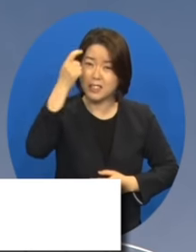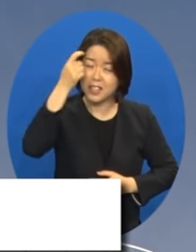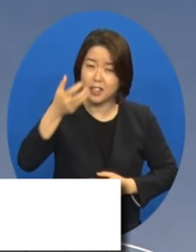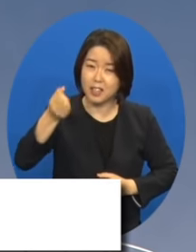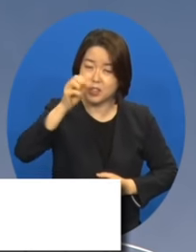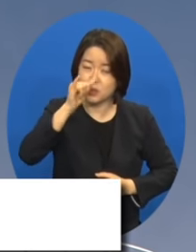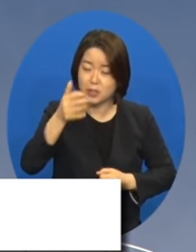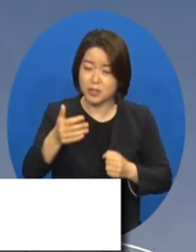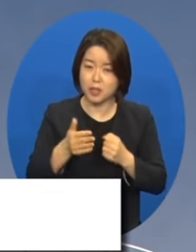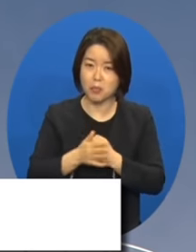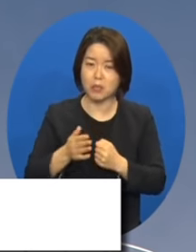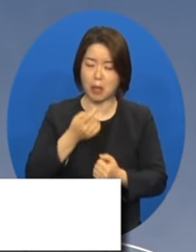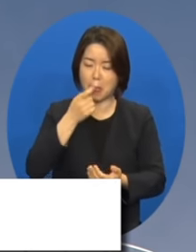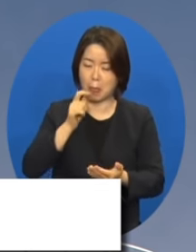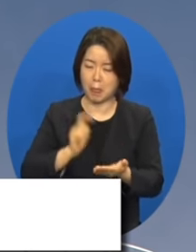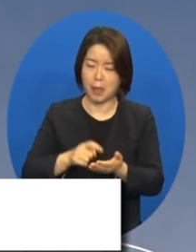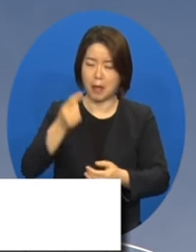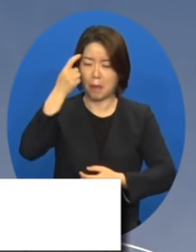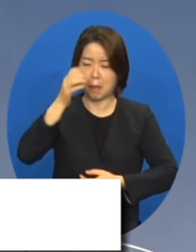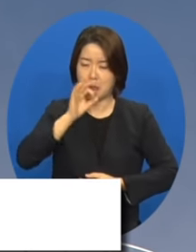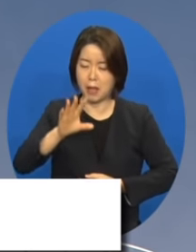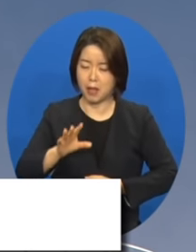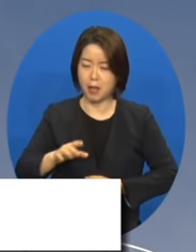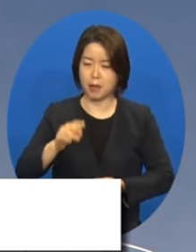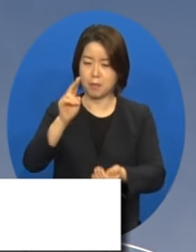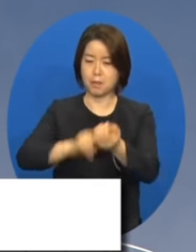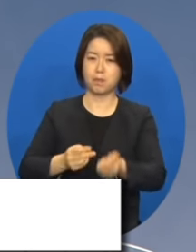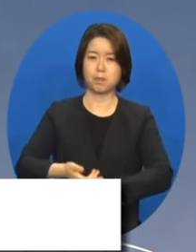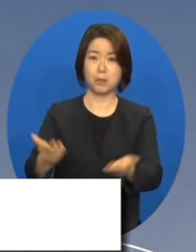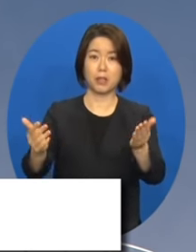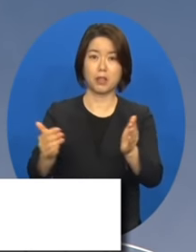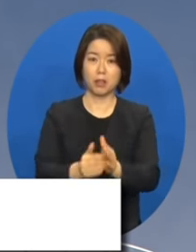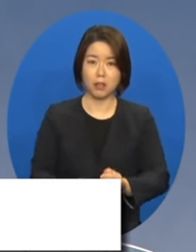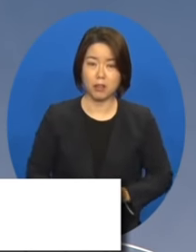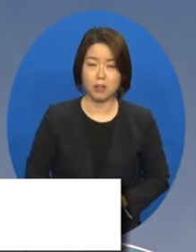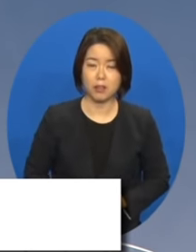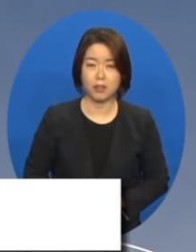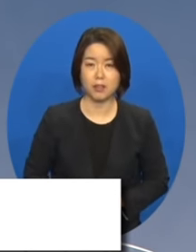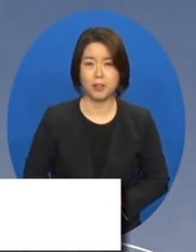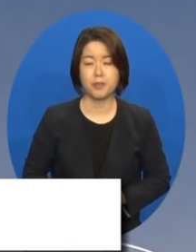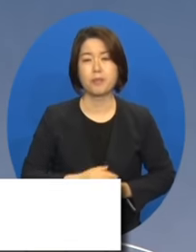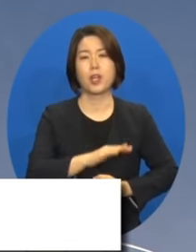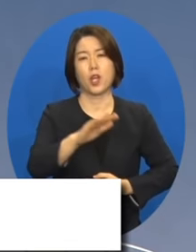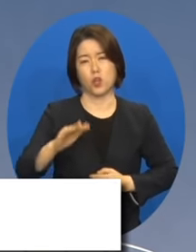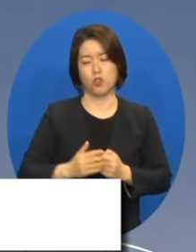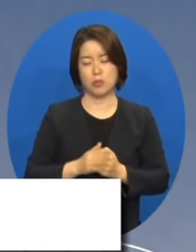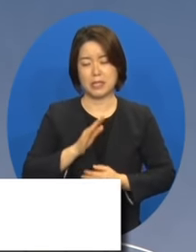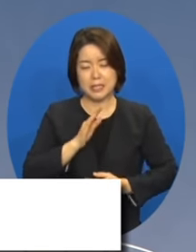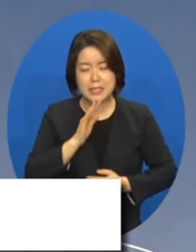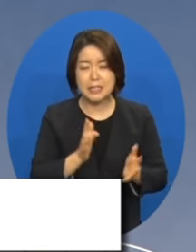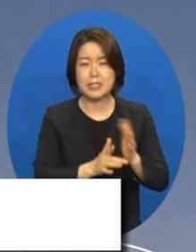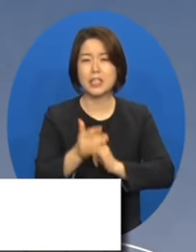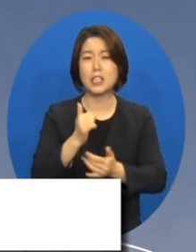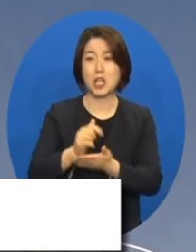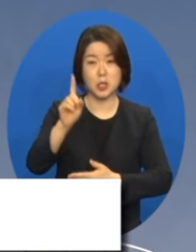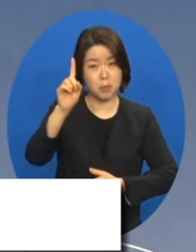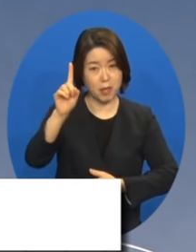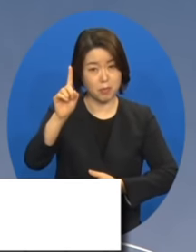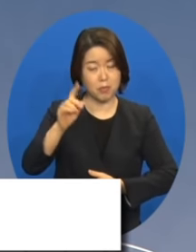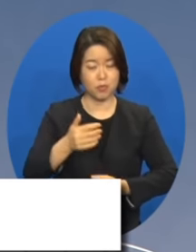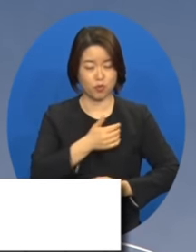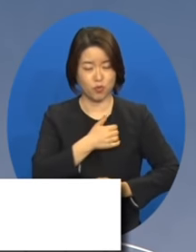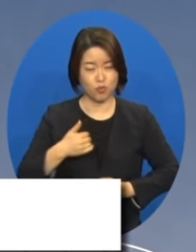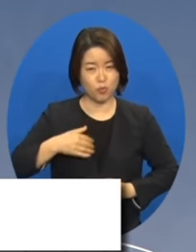장자권을 팔아 버릴 거예요 여러분 우리도 진짜 예수님 한 분이면 충분합니다 아까